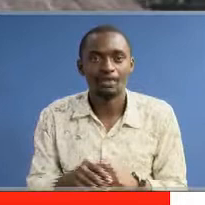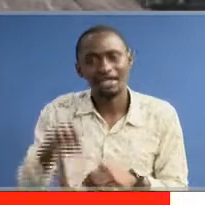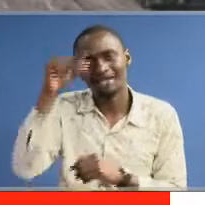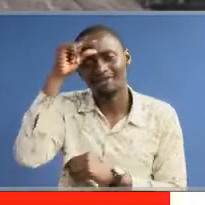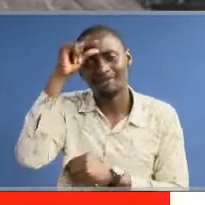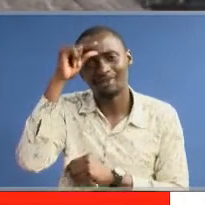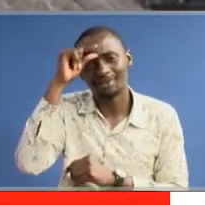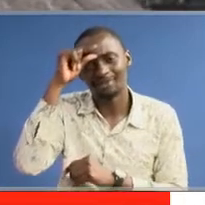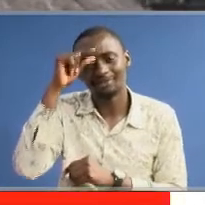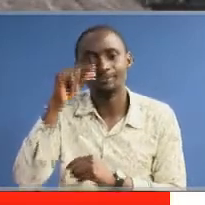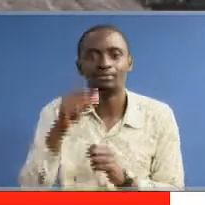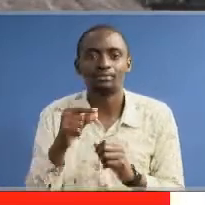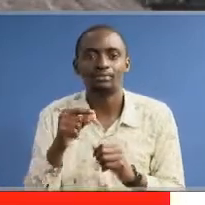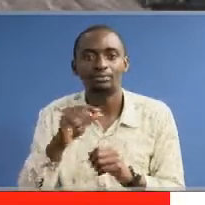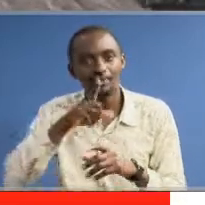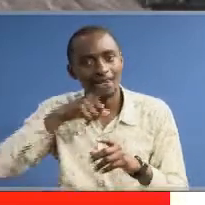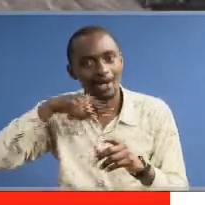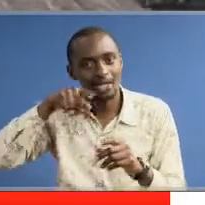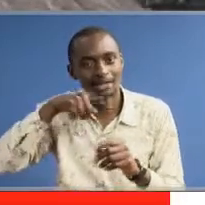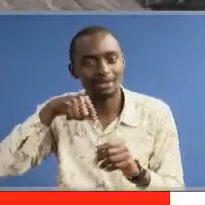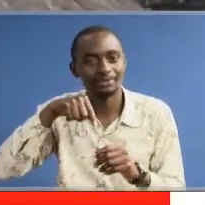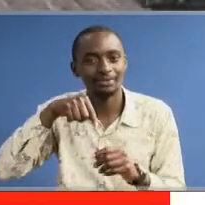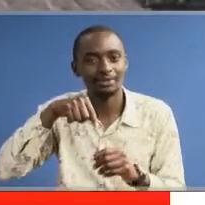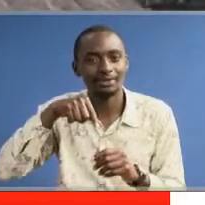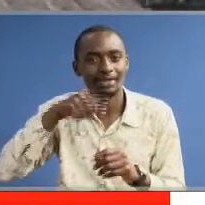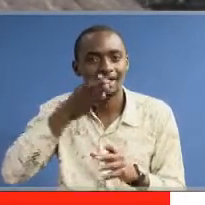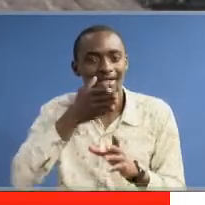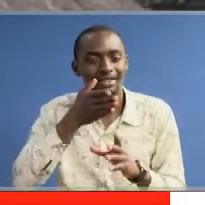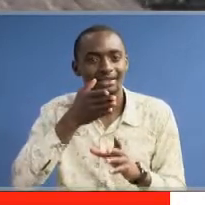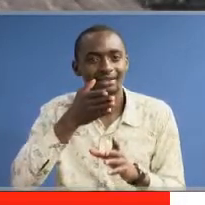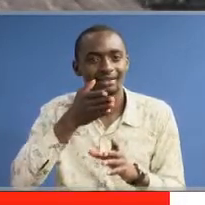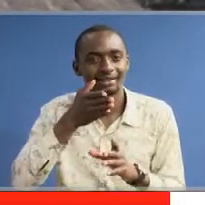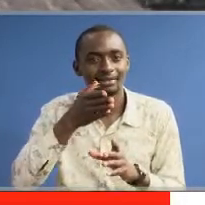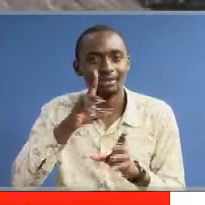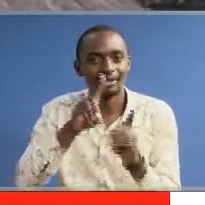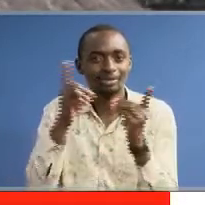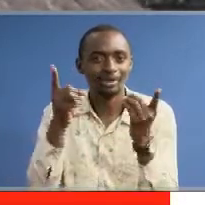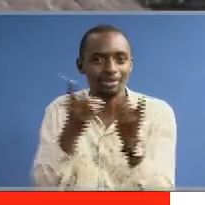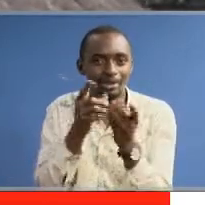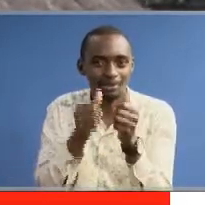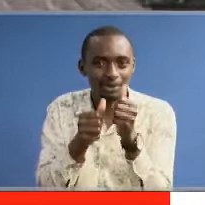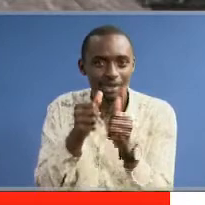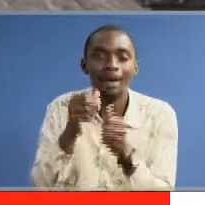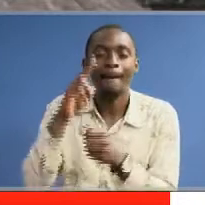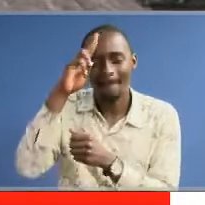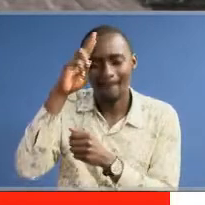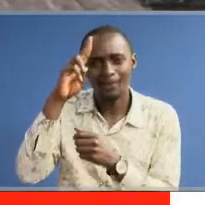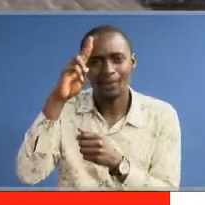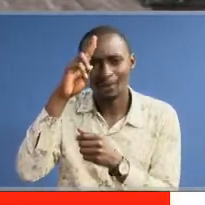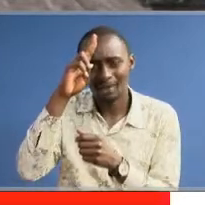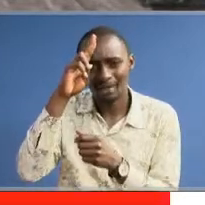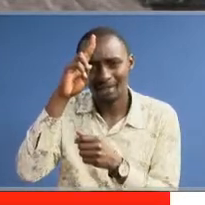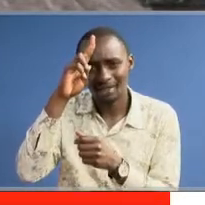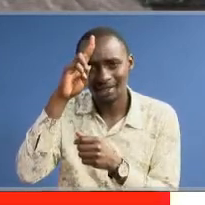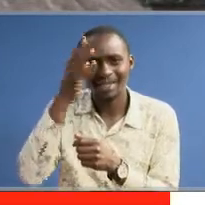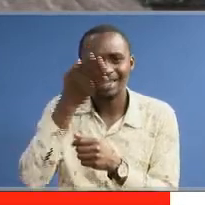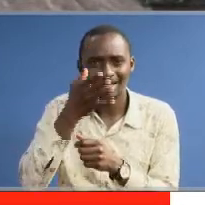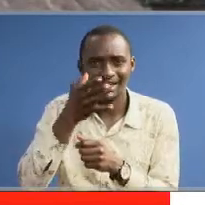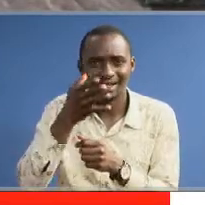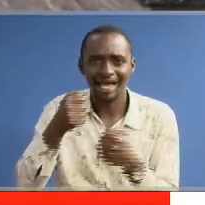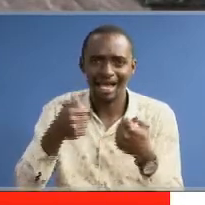serikali yetu katika kitengo cha polisi ambaye ulisika na kifo ya dada